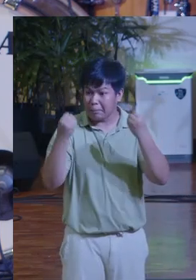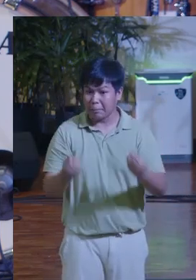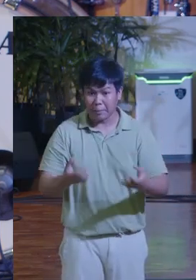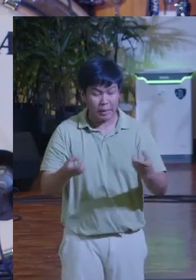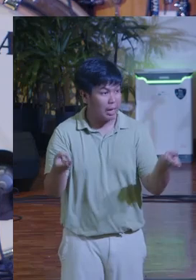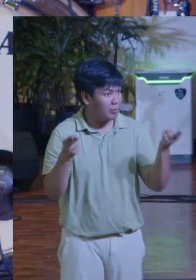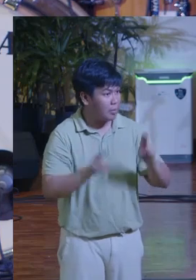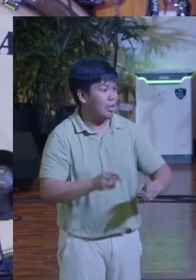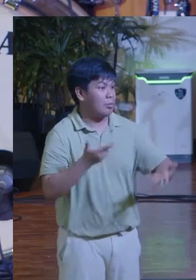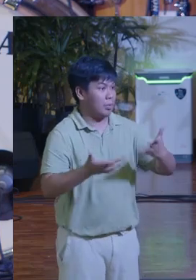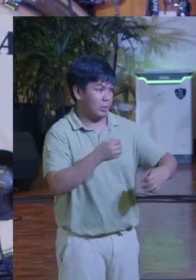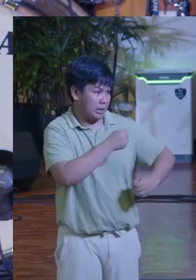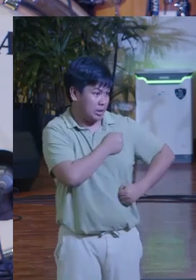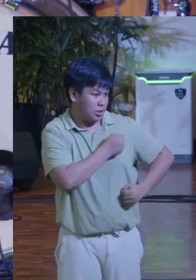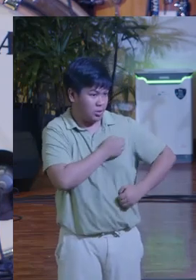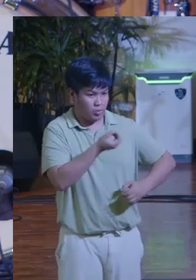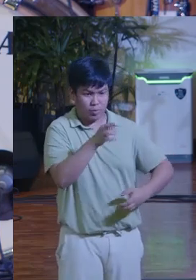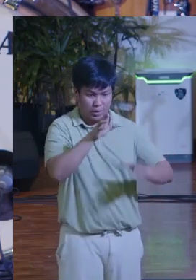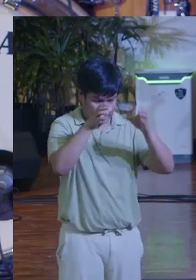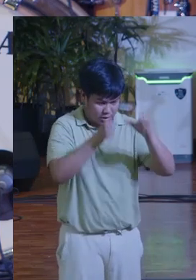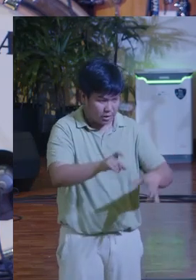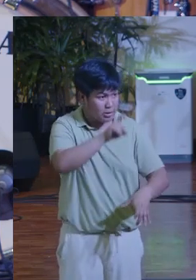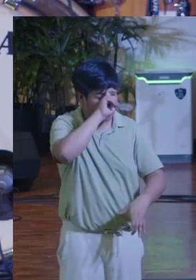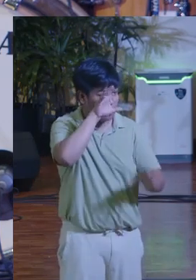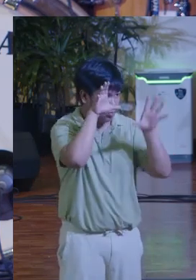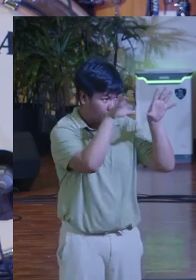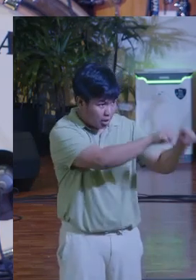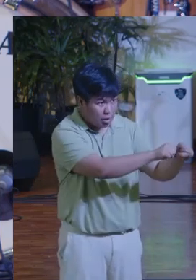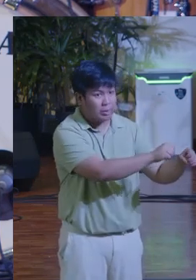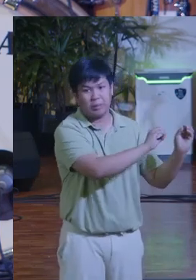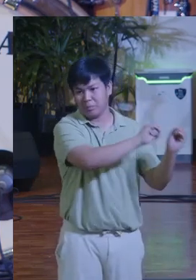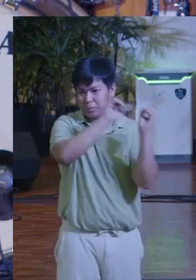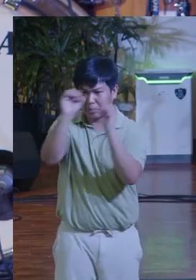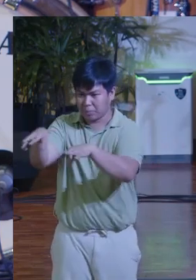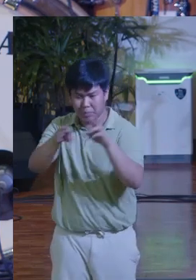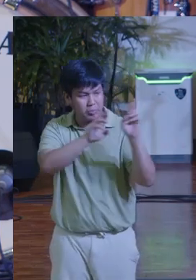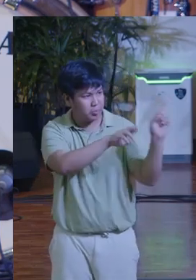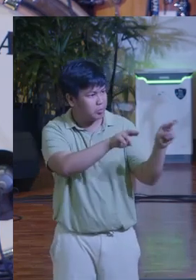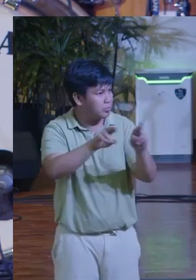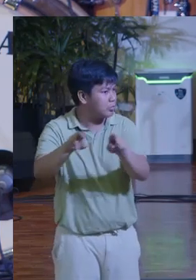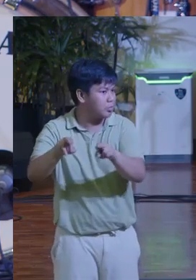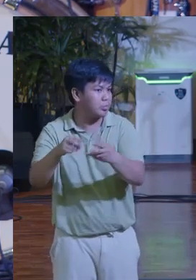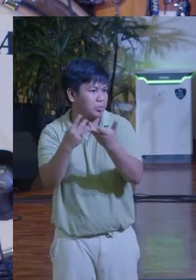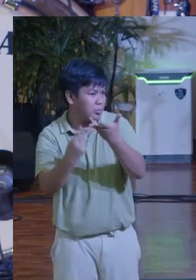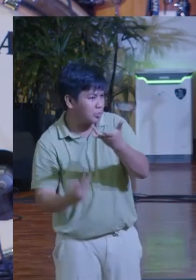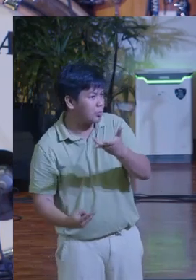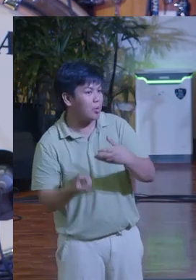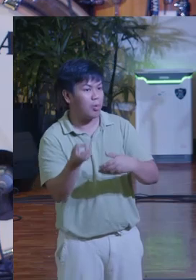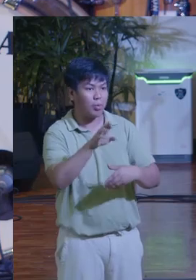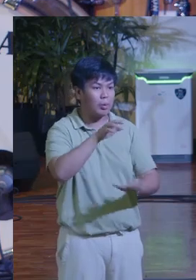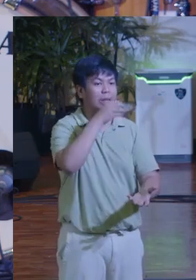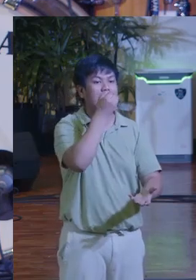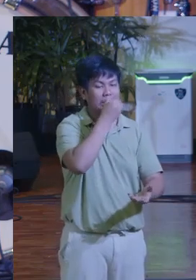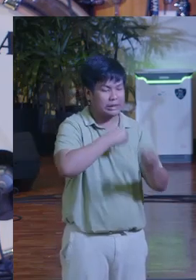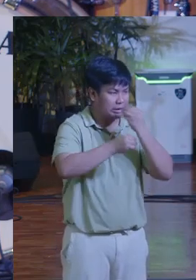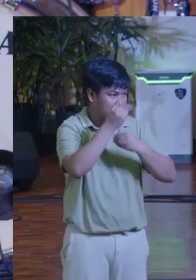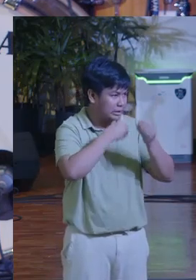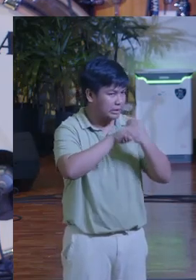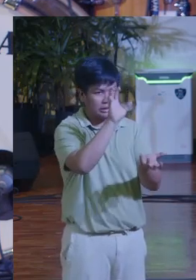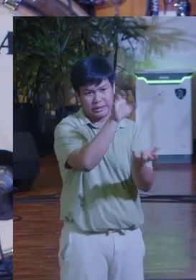Pwedeng madiskubre ng mga taga-Ehipto at siya ay itapon at lunurin sa Nile at ipakain sa mga